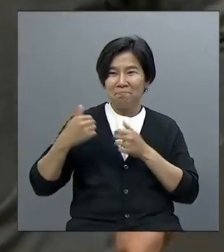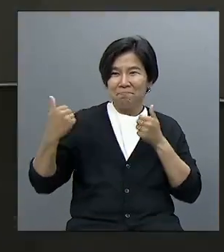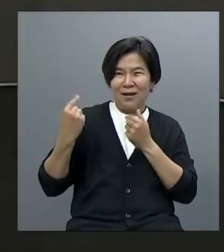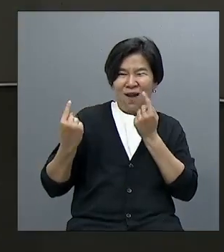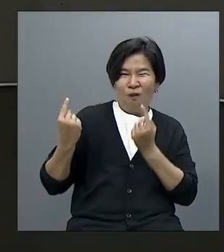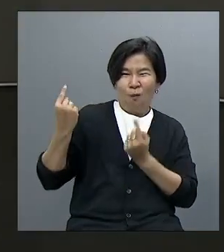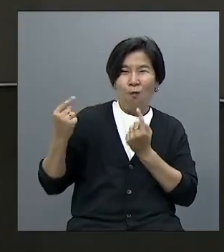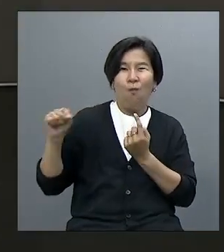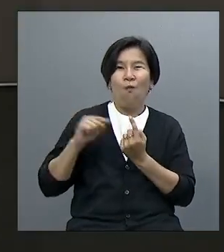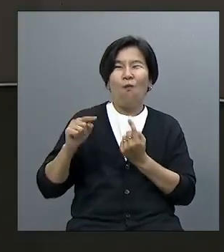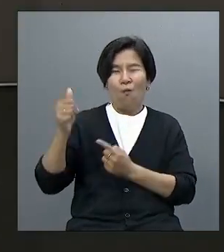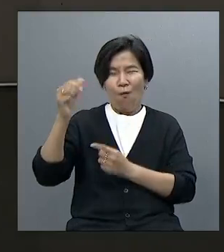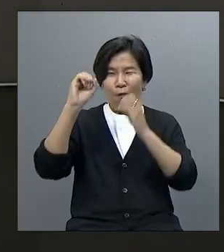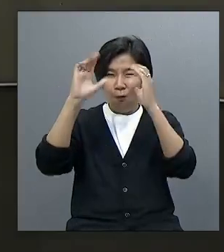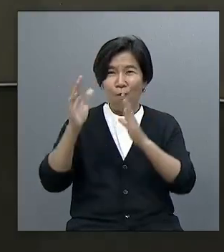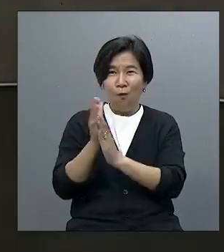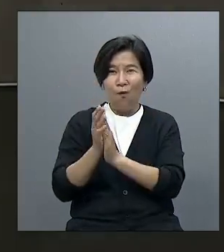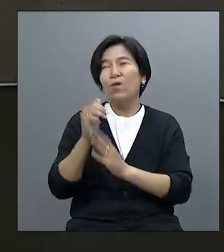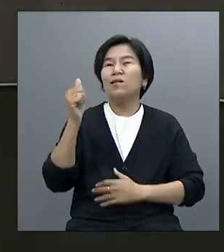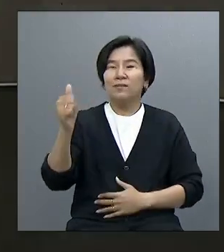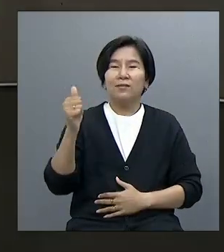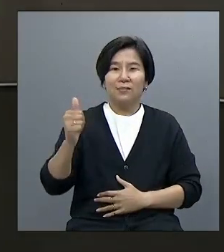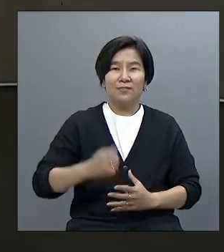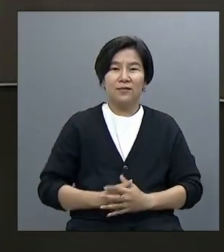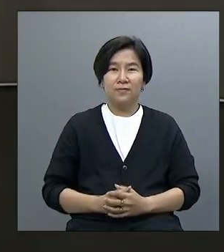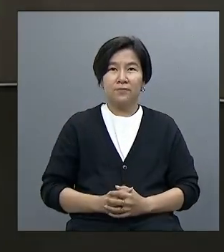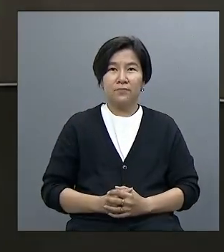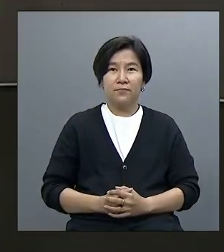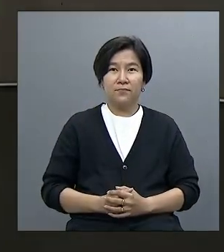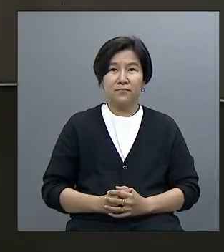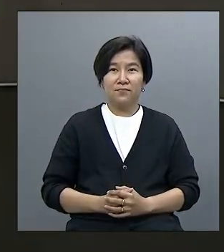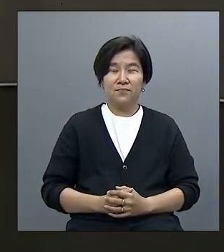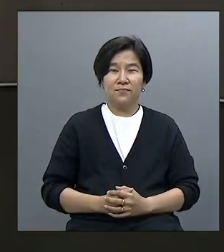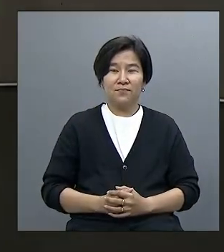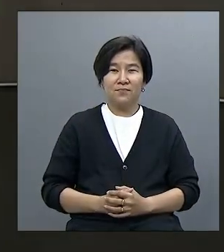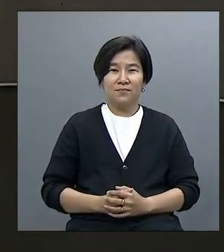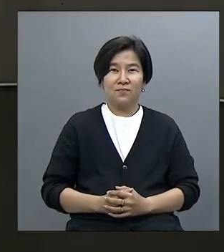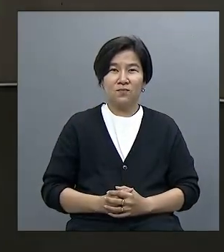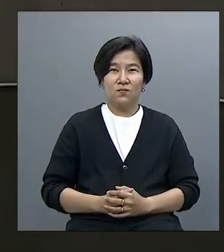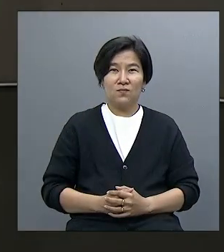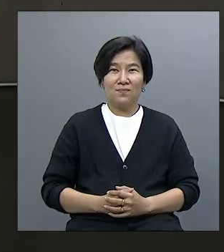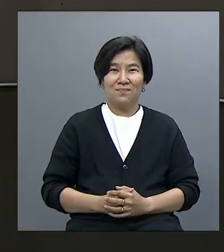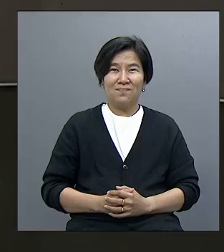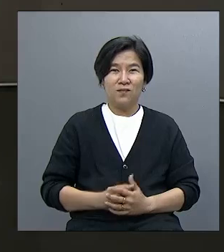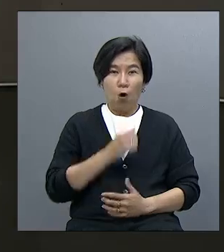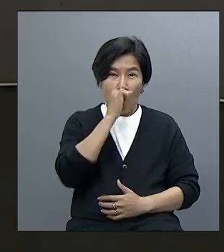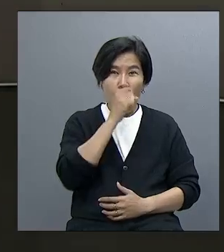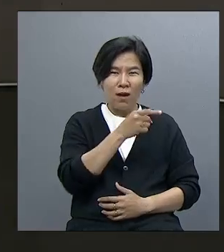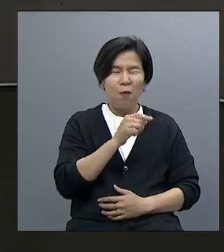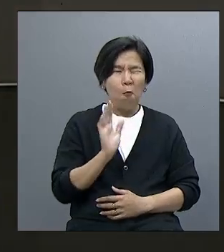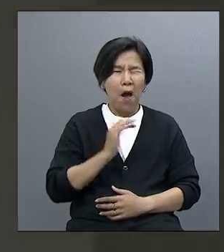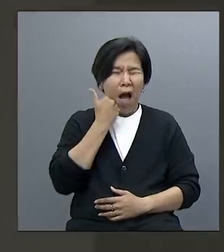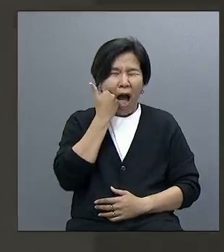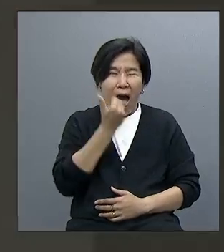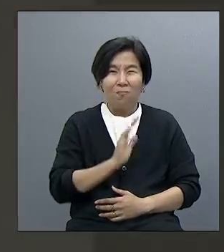ม่ได้ครับอาจารย์ครับ ขอสักคำหนึ่ง ไม่ได้ทำการบ้านอะไรมาเลยจะขายที่หน้าอาจารย์เอานะครับเกรงใ